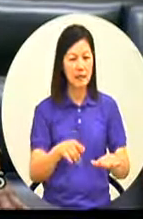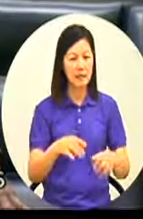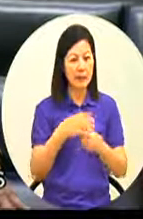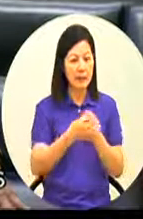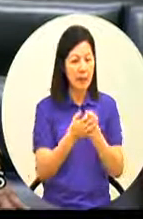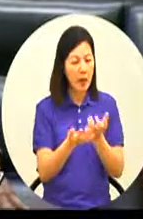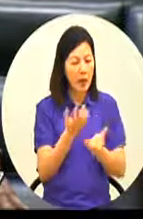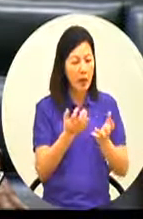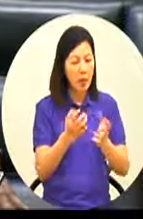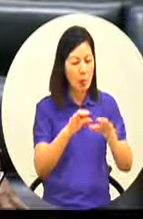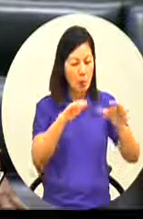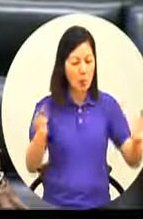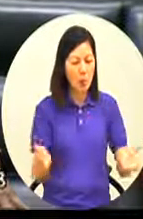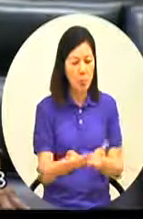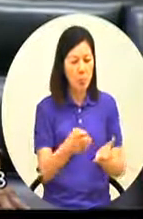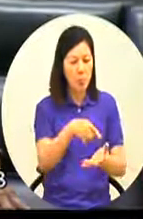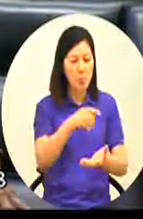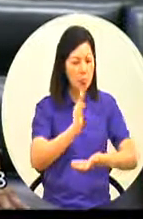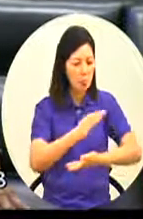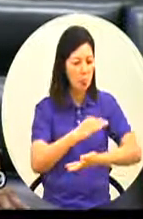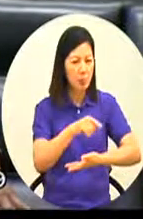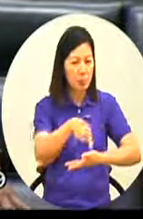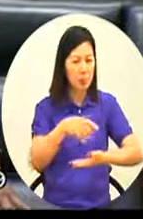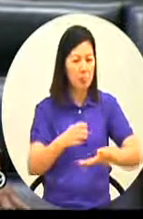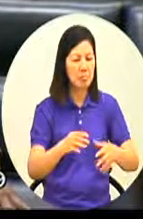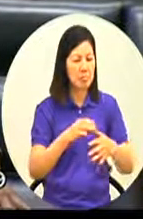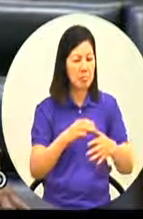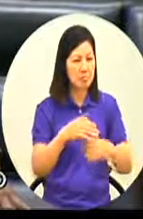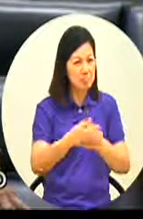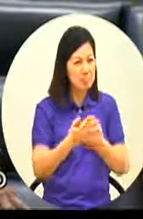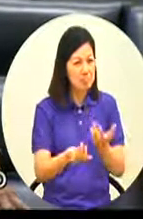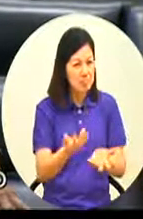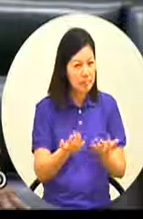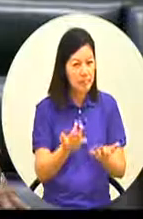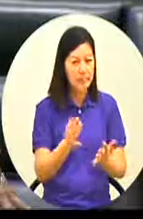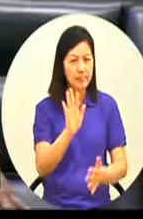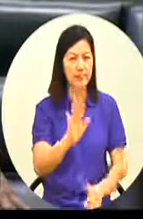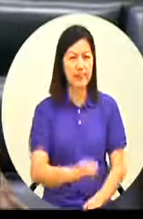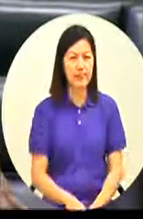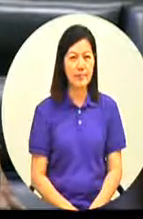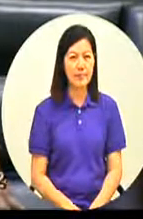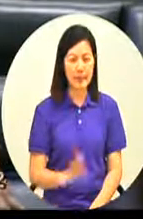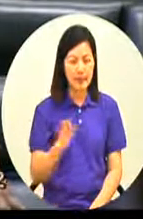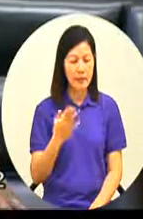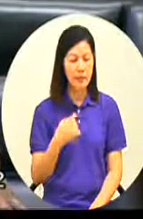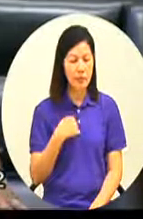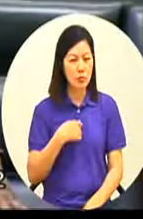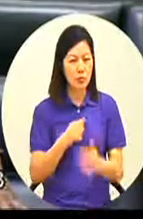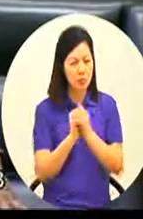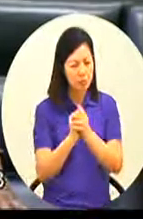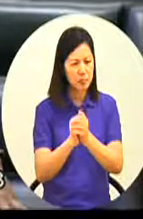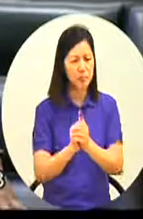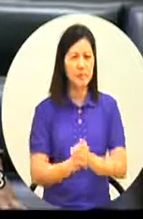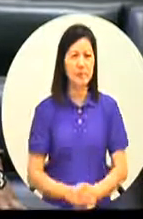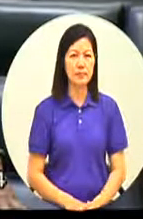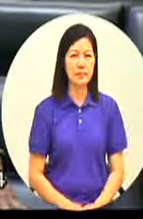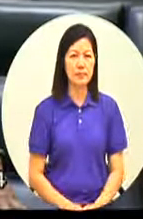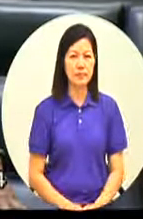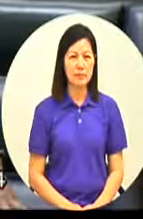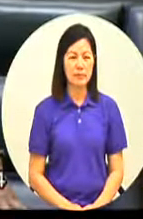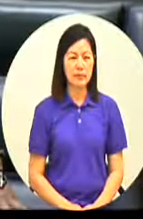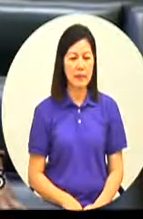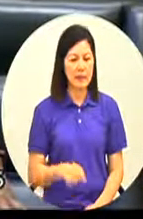面，好、啊，目前嘛你搁你保温箱里面，但是啊，我要你家拜托局长，是不是